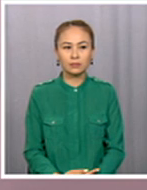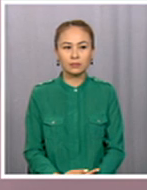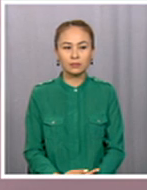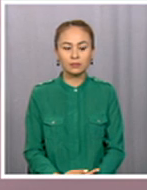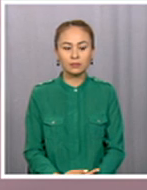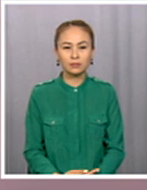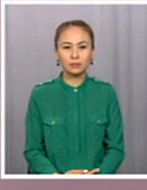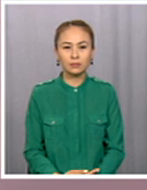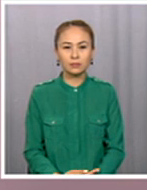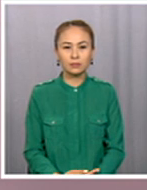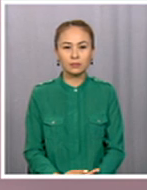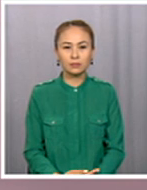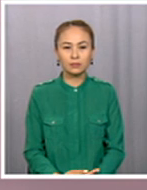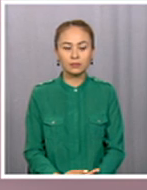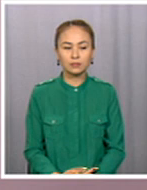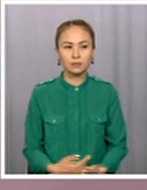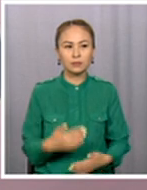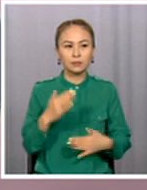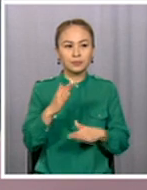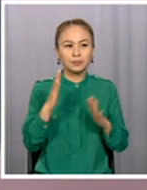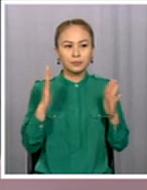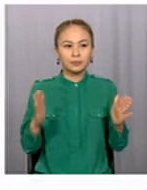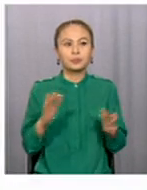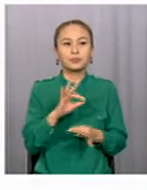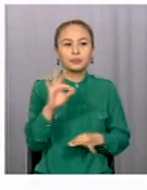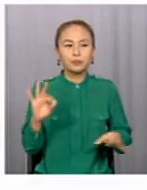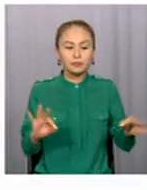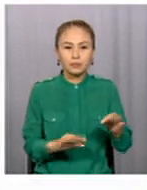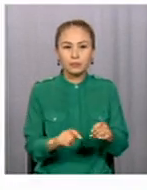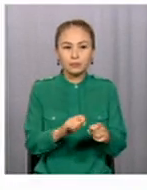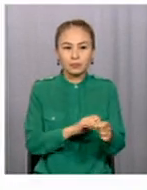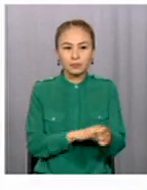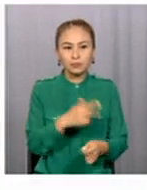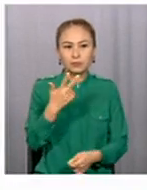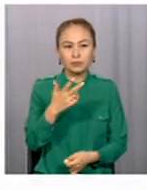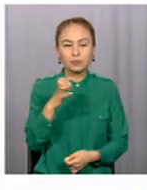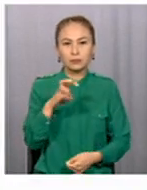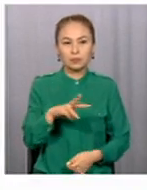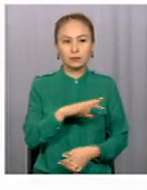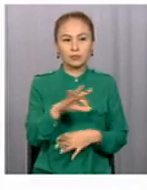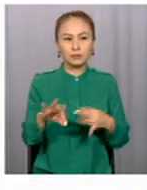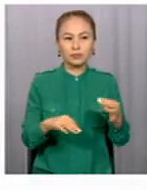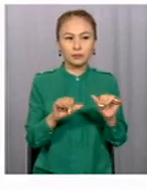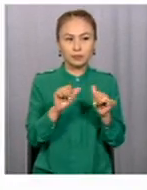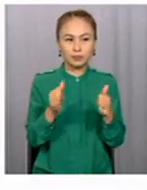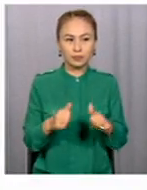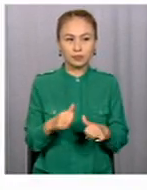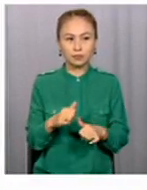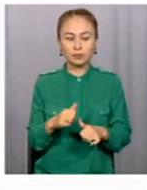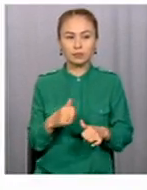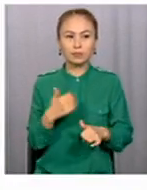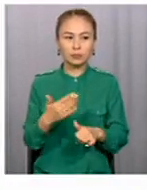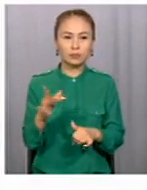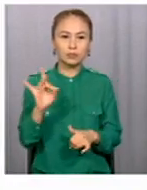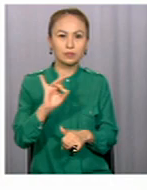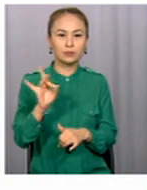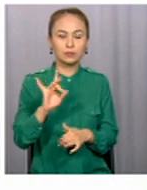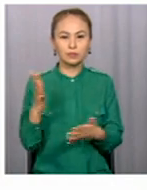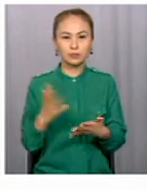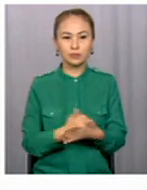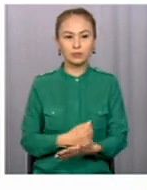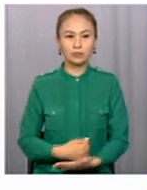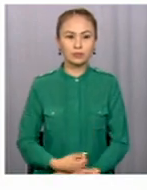Тапсырманы жалғастырамыз. Шаршының қабырғаларының ұзындығынан 3 сантиметр артық фигура сызыңдар.